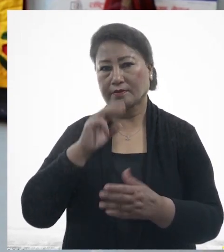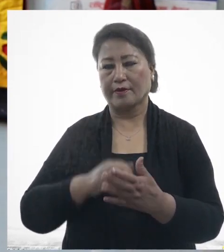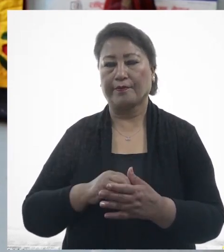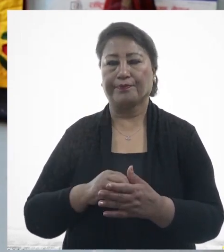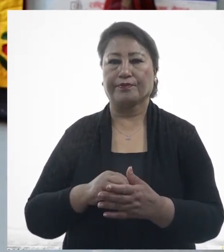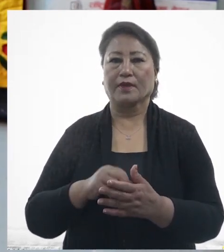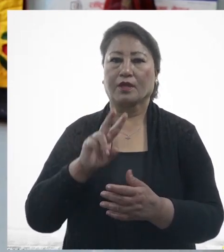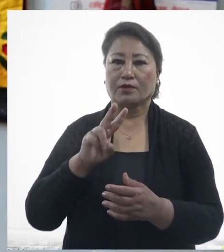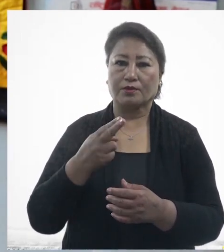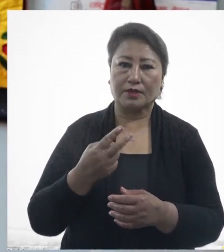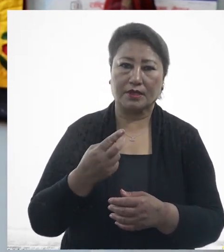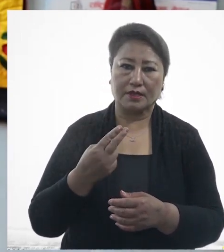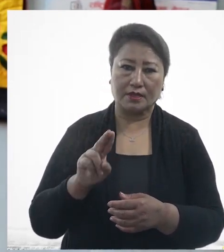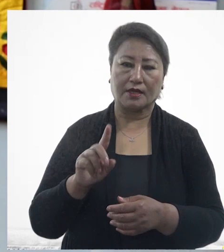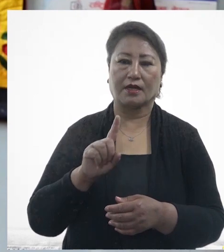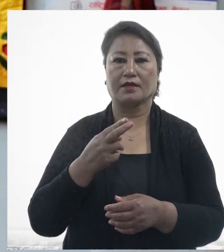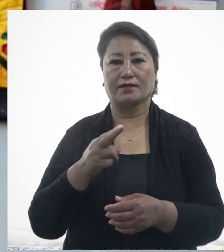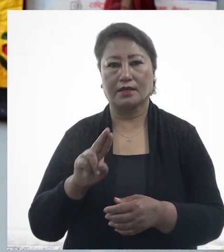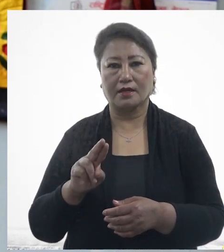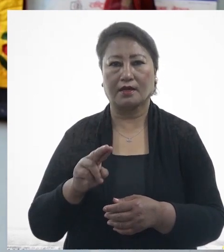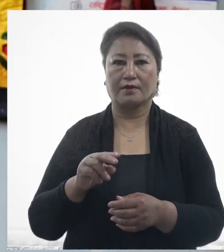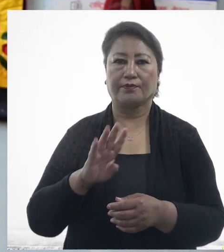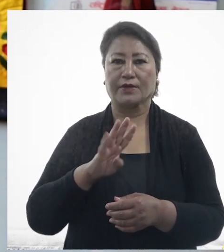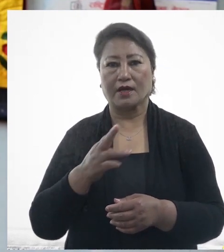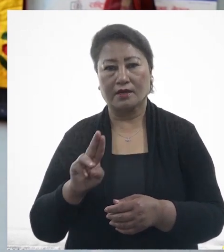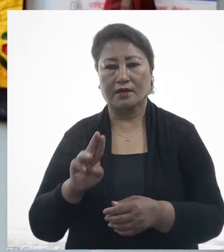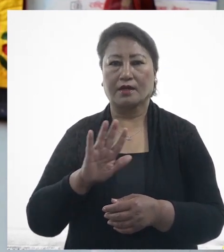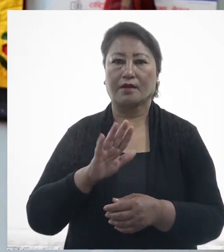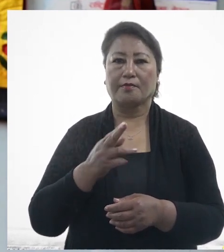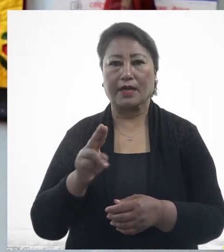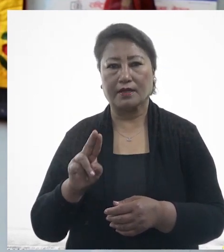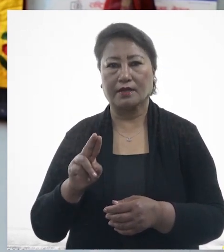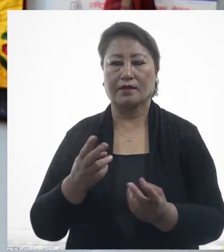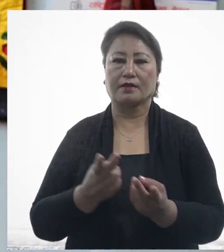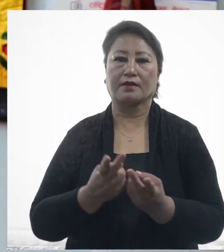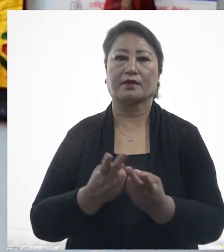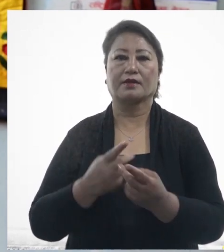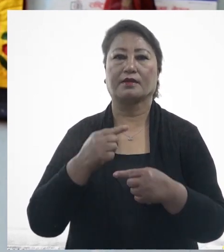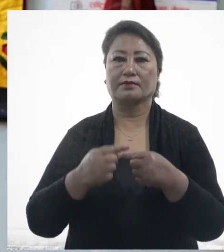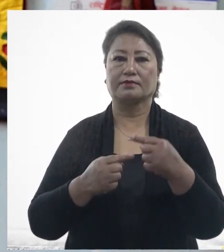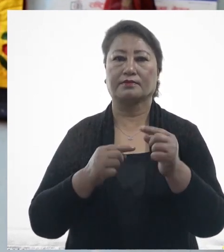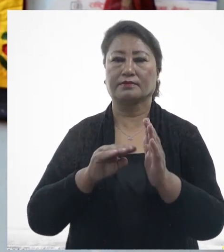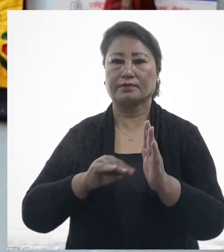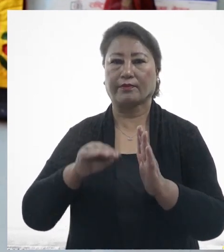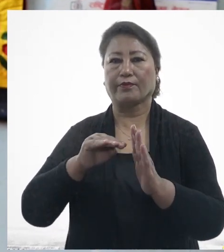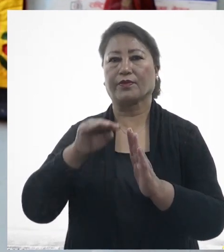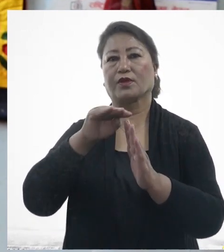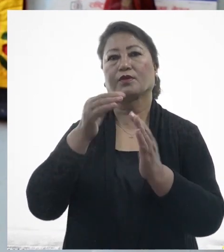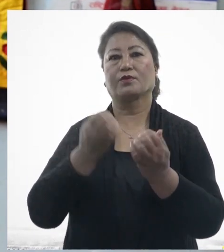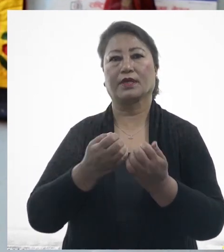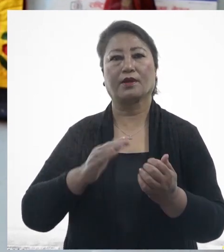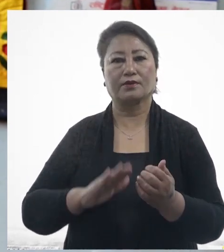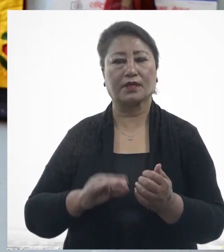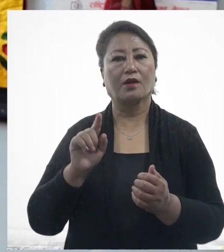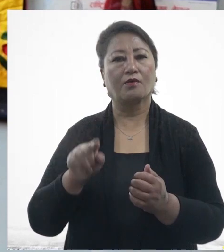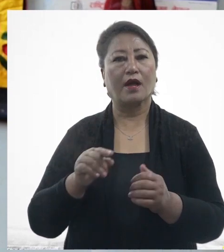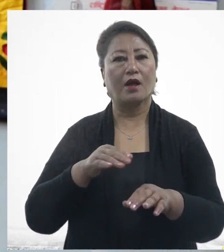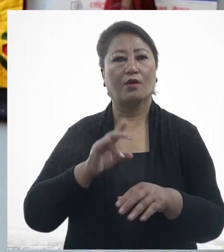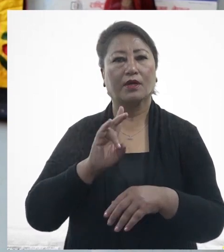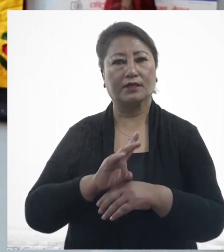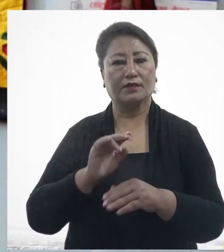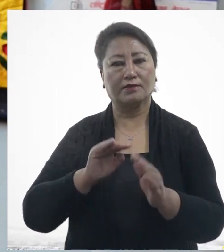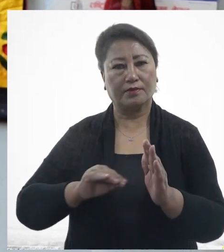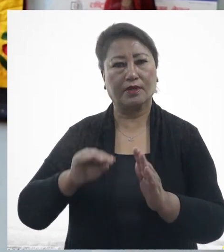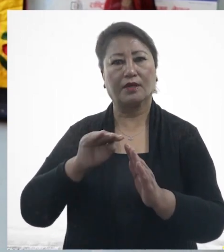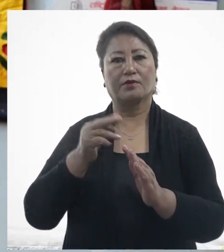वर्ष 2 जना 1 जना 2 जना गर्दै 4 जना 5 जना गर्दै चाहिँ ग्रेजुएट हुँदै जानेछ र ग्रेजुएट भइसकेको साथीहरूलाई